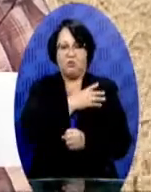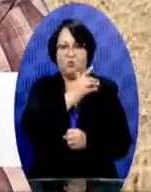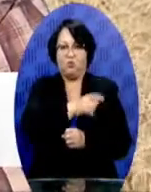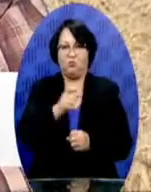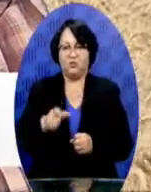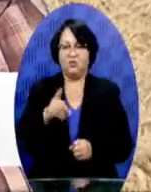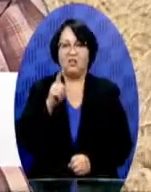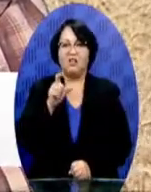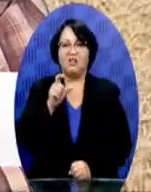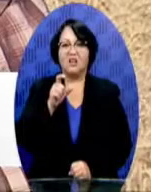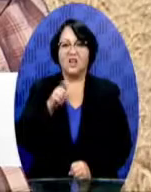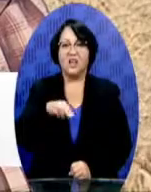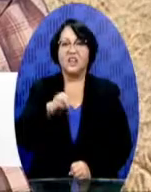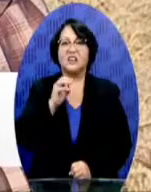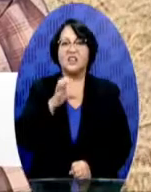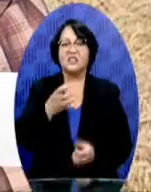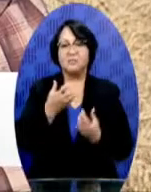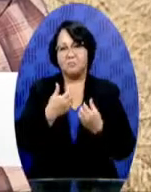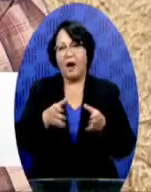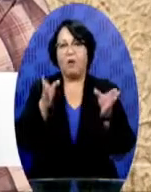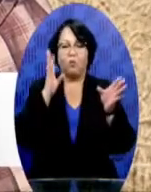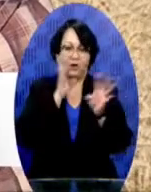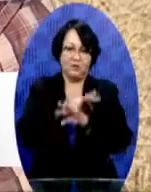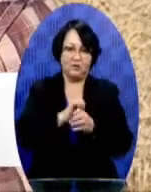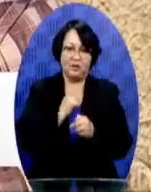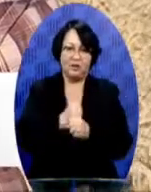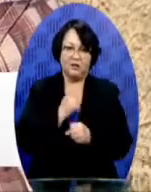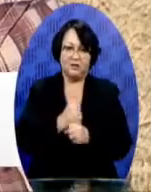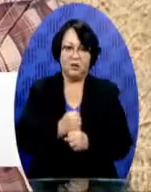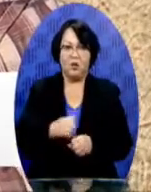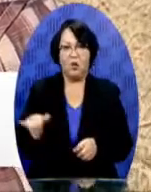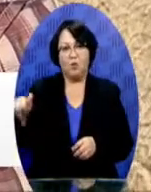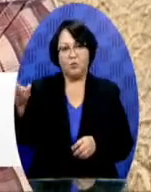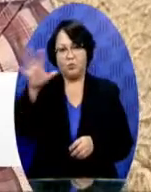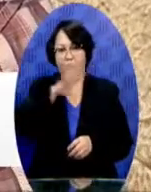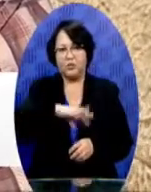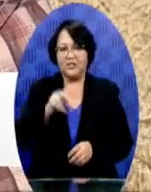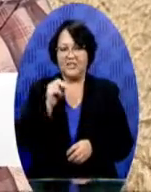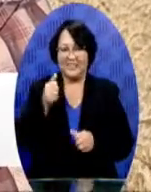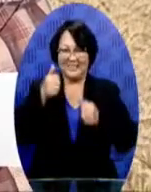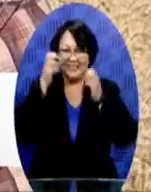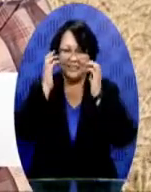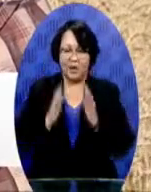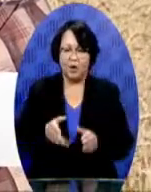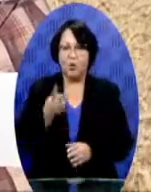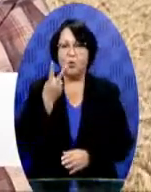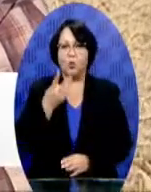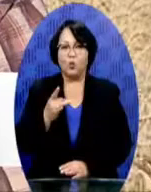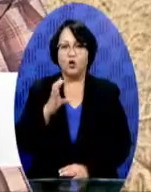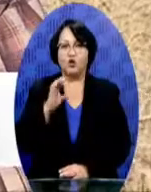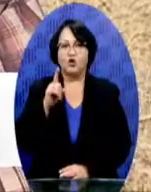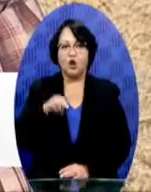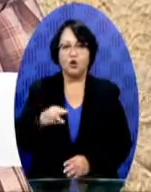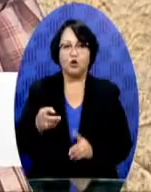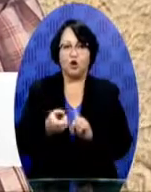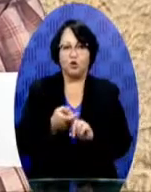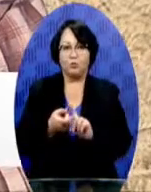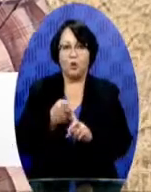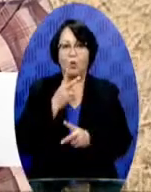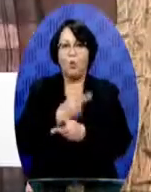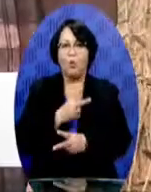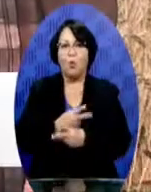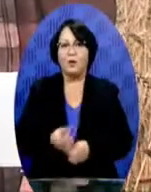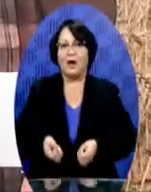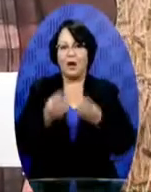улсын хэмжээнд одоо ингэж хяналттай зохион байгуулах зорилготой байна. Цаашдаа ер нь үр сортын тухай хуулийг бид нэр гаргаж иргэцэн үндсээ одоо